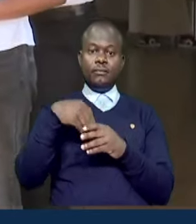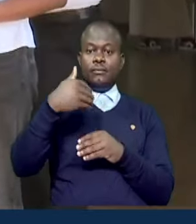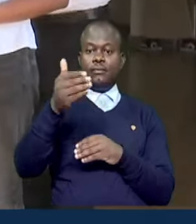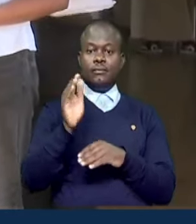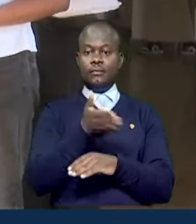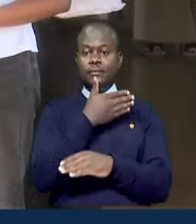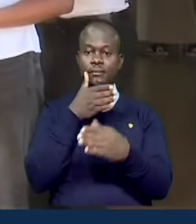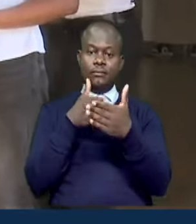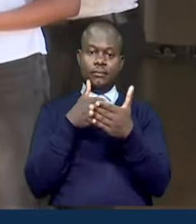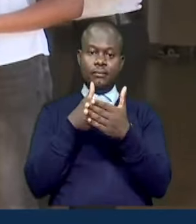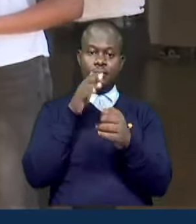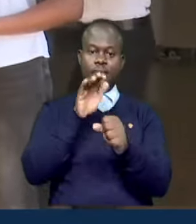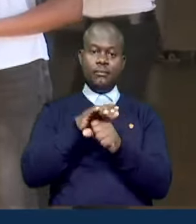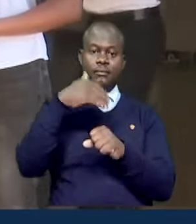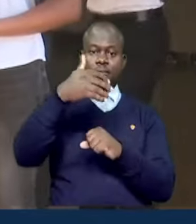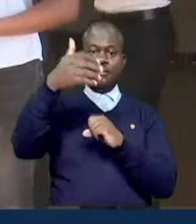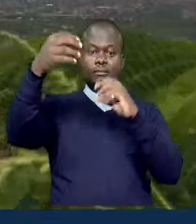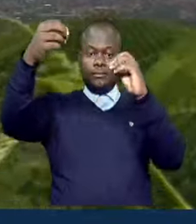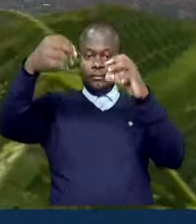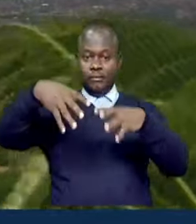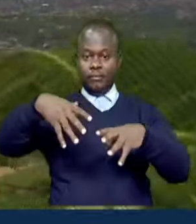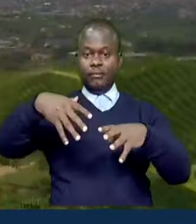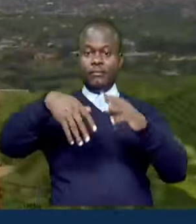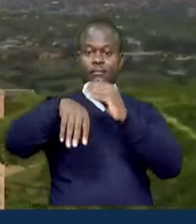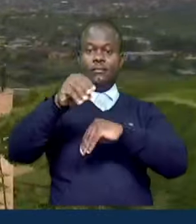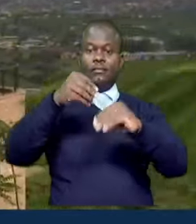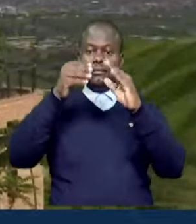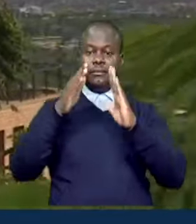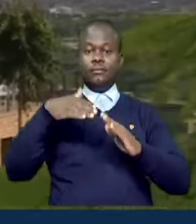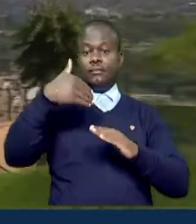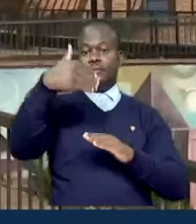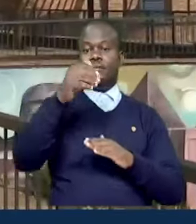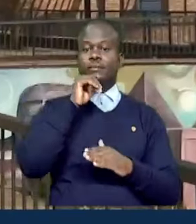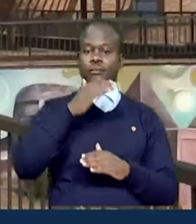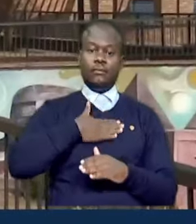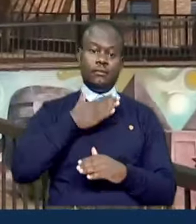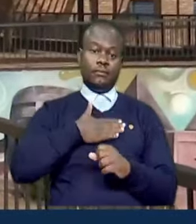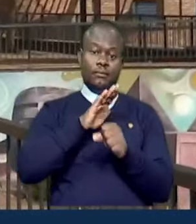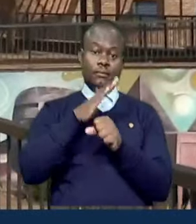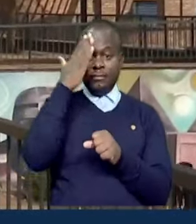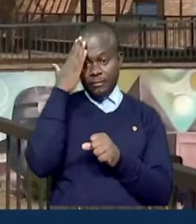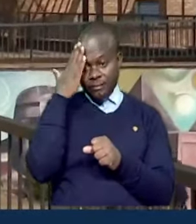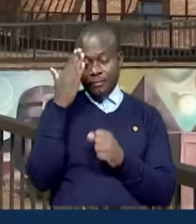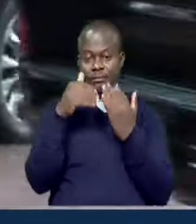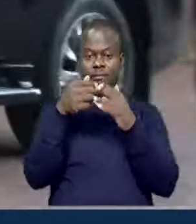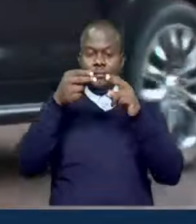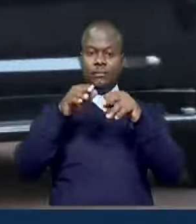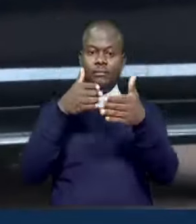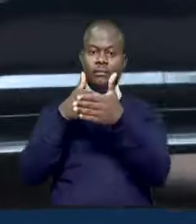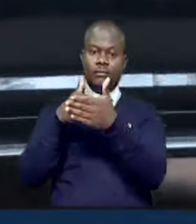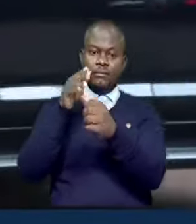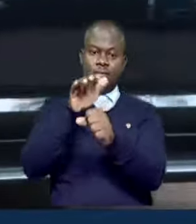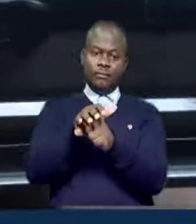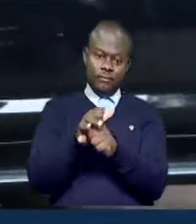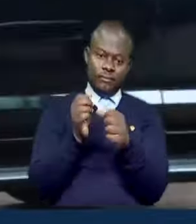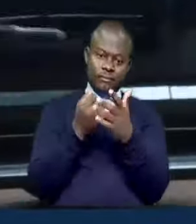za nzitizi nyinshi zagiye zigaragara ku bacuruzi bagenda babyinubira cyane. Murabizi hagiye habaho imbogamizi nyinshi zagiye